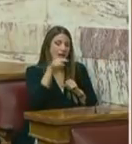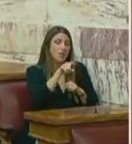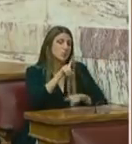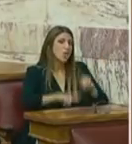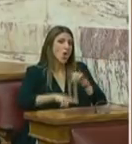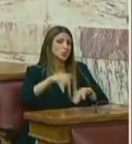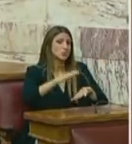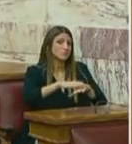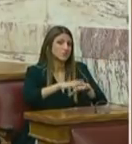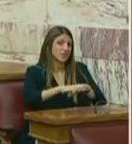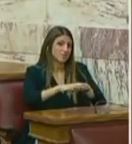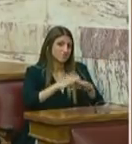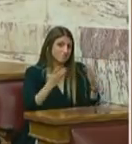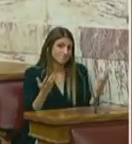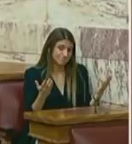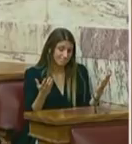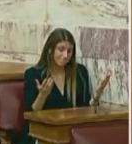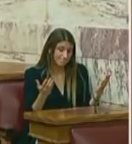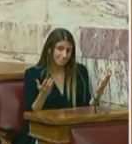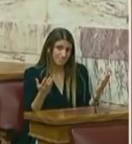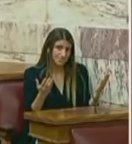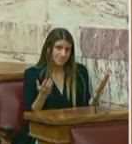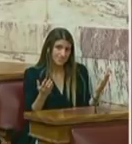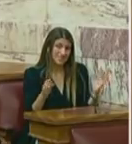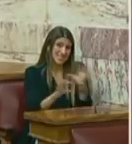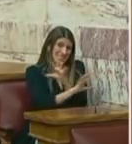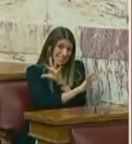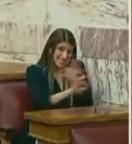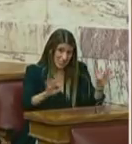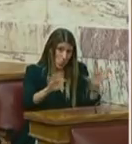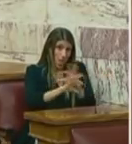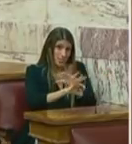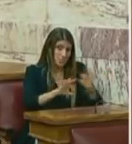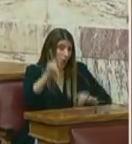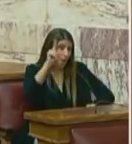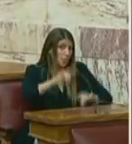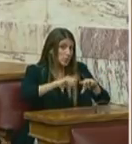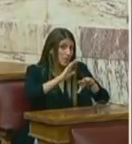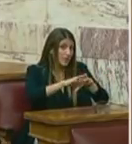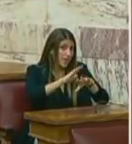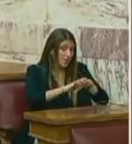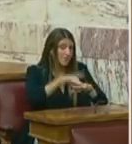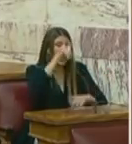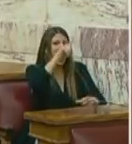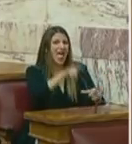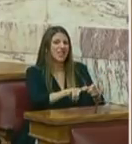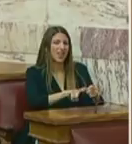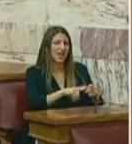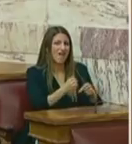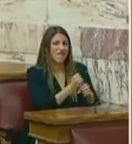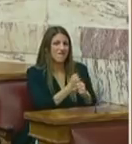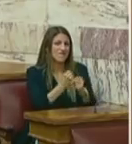αποδεδειγμένα και καθομολογία της η εταιρεία Novartis.